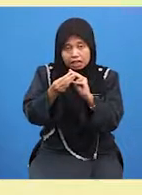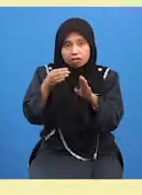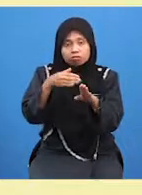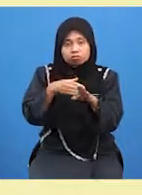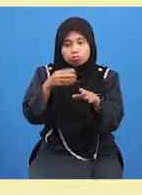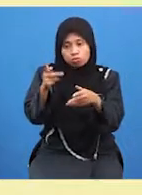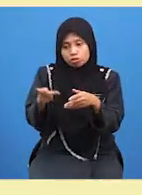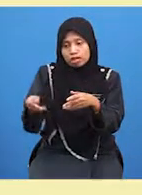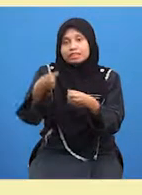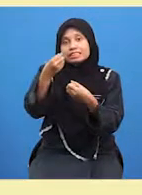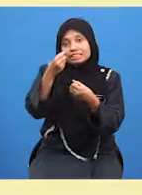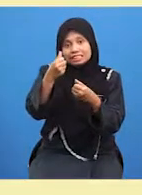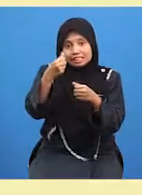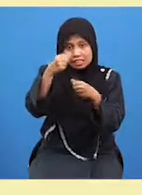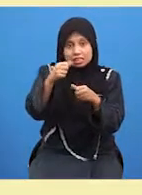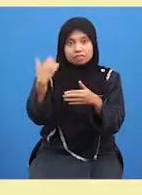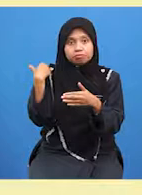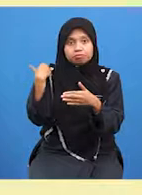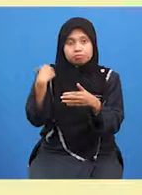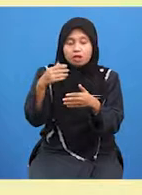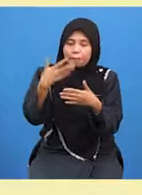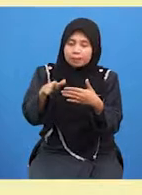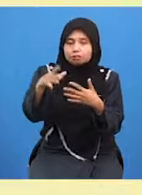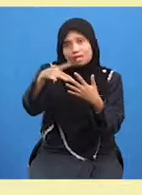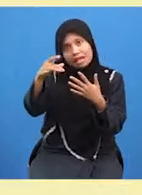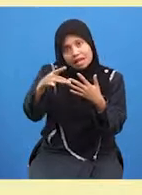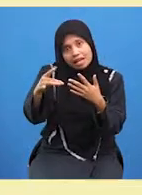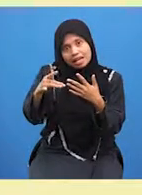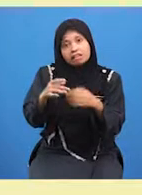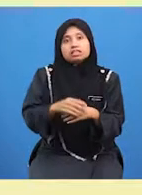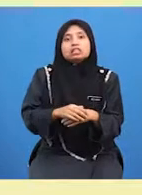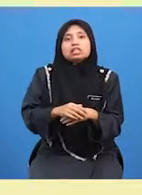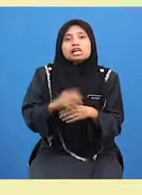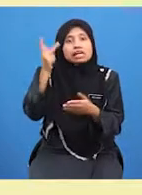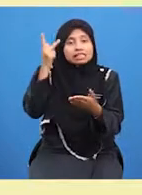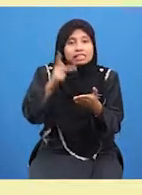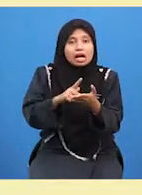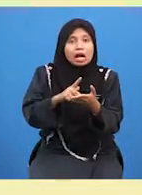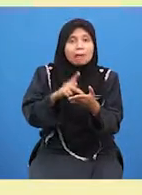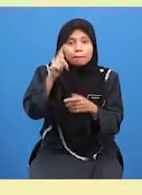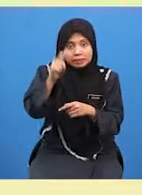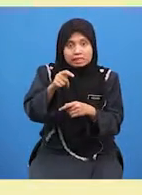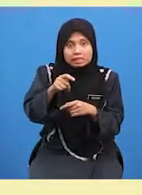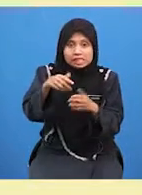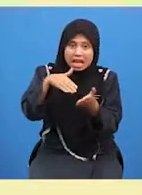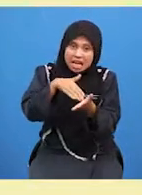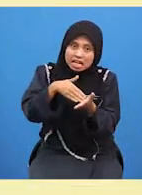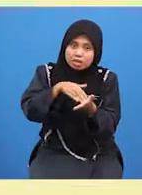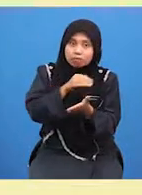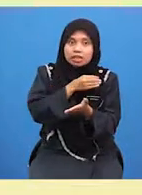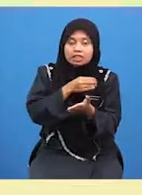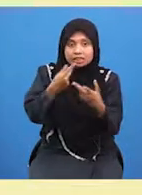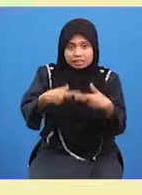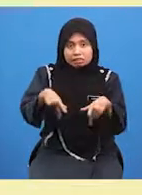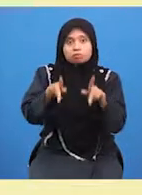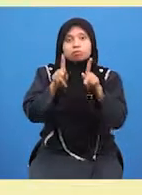ada. Setelah pemilihan produk dilakukan, kenal pasti kelemahan dan